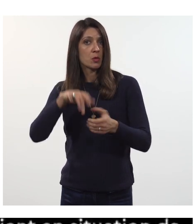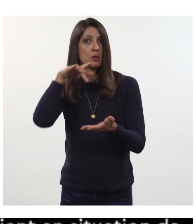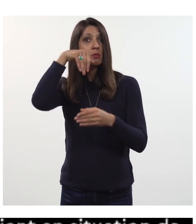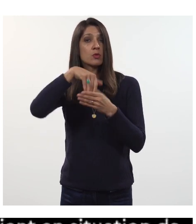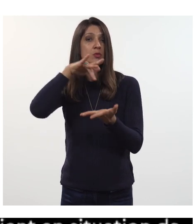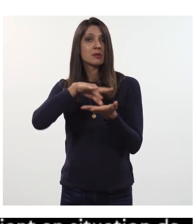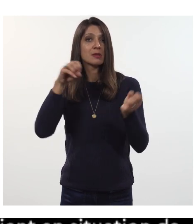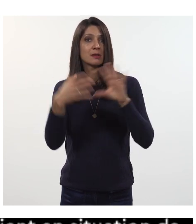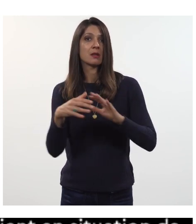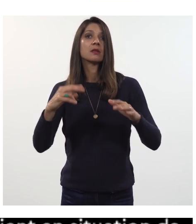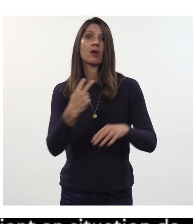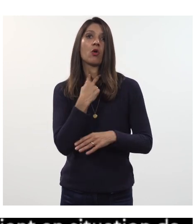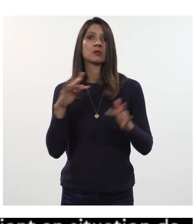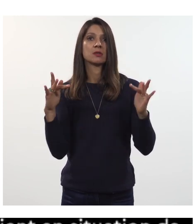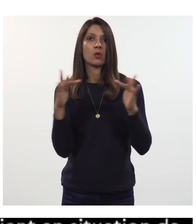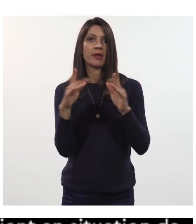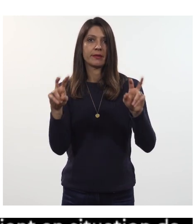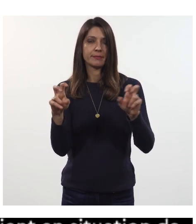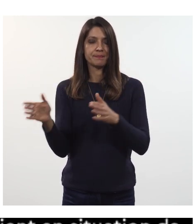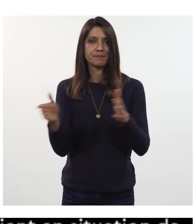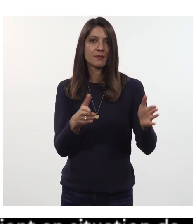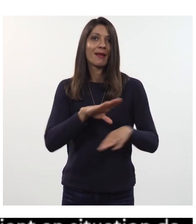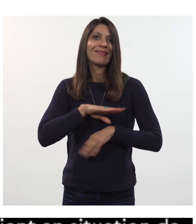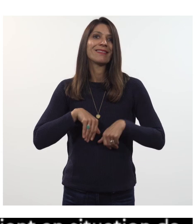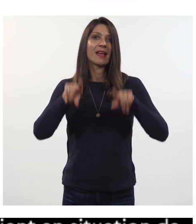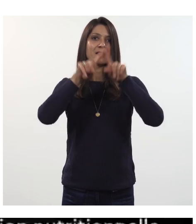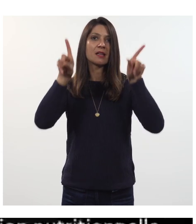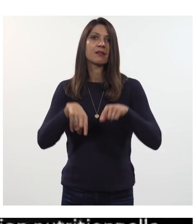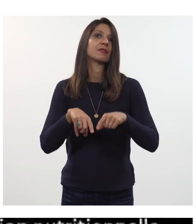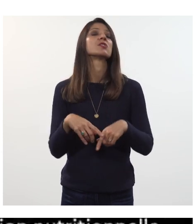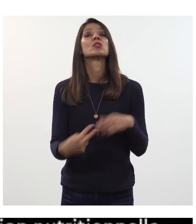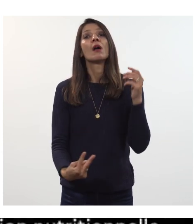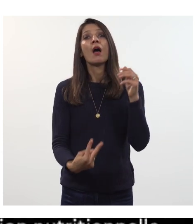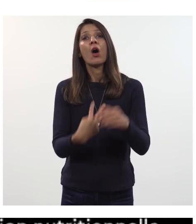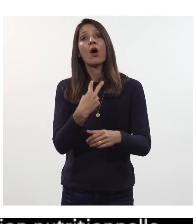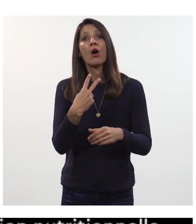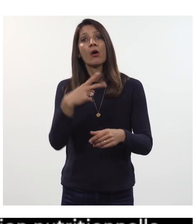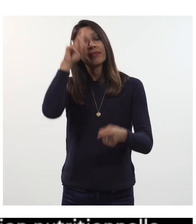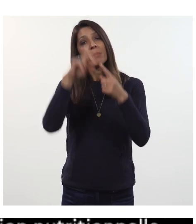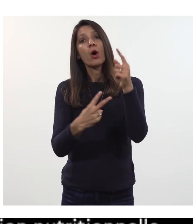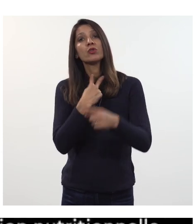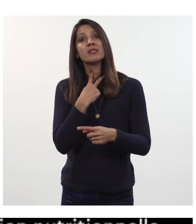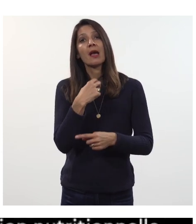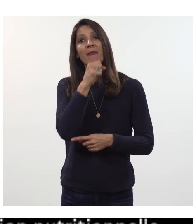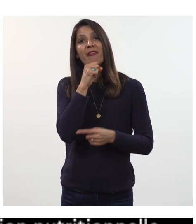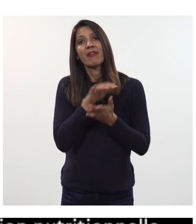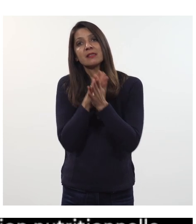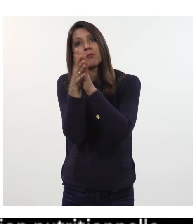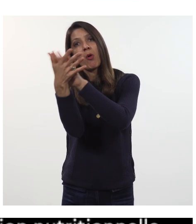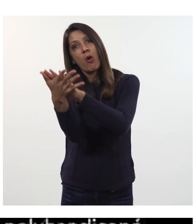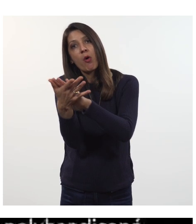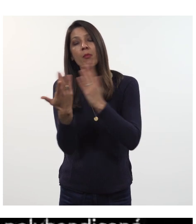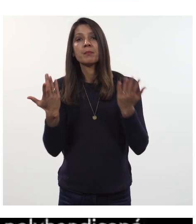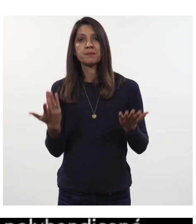HandiConnect. Enfin, j'aimerais vous parler des fiches sur le handicap et le vieillissement. L'association Coactis Santé travaille sur